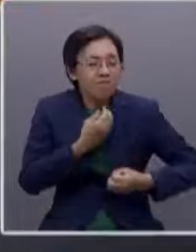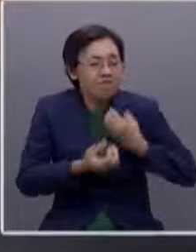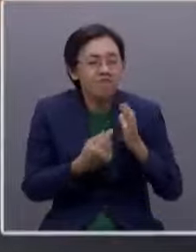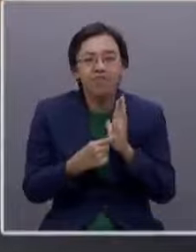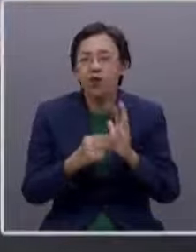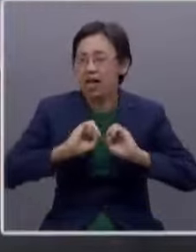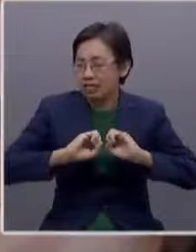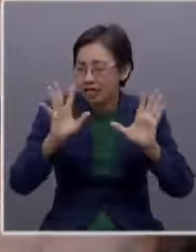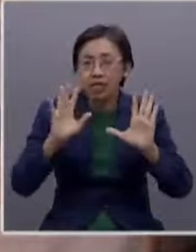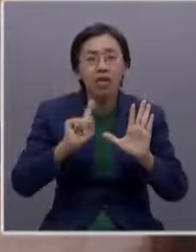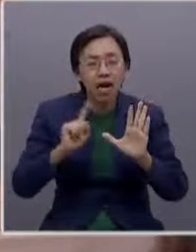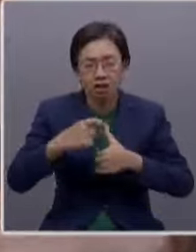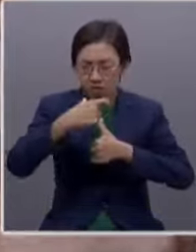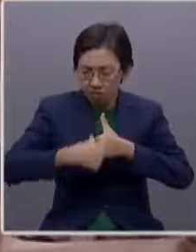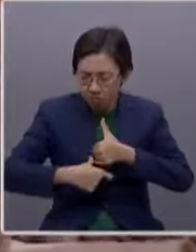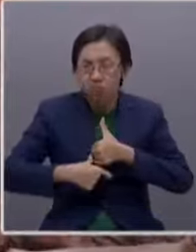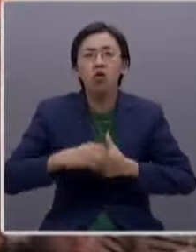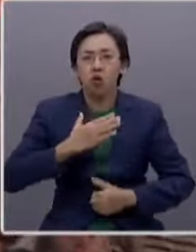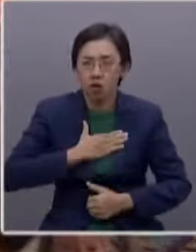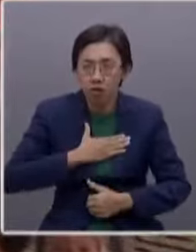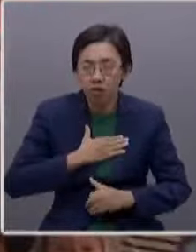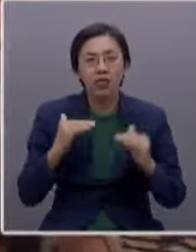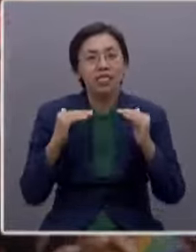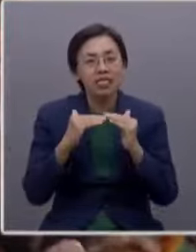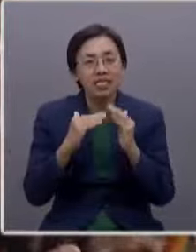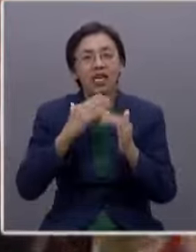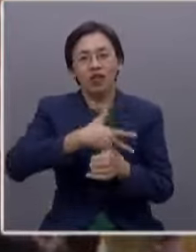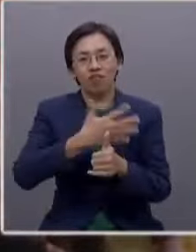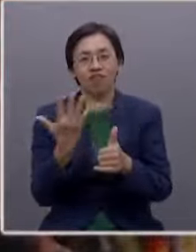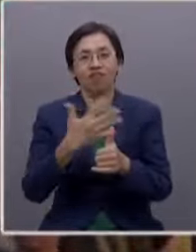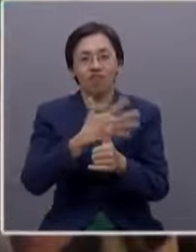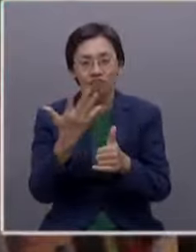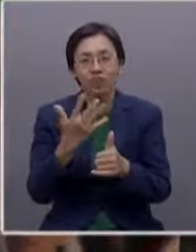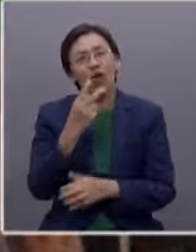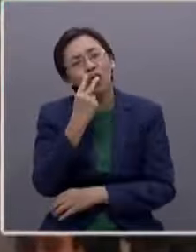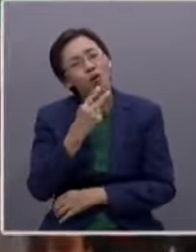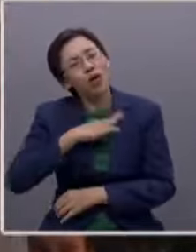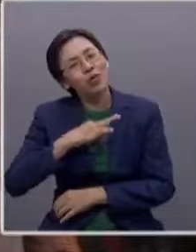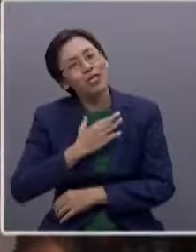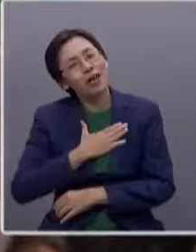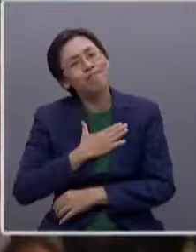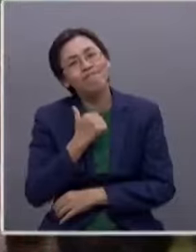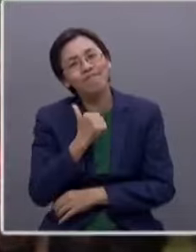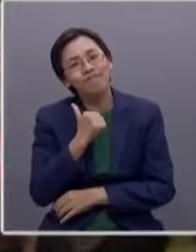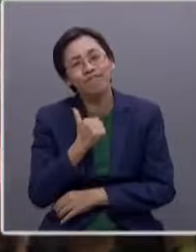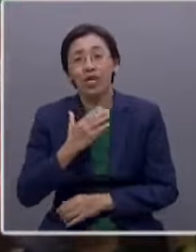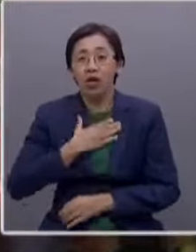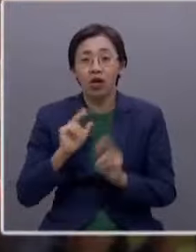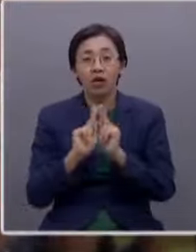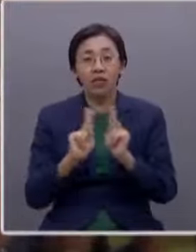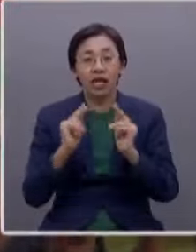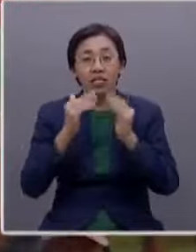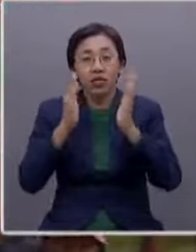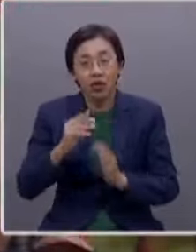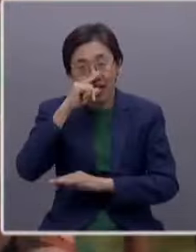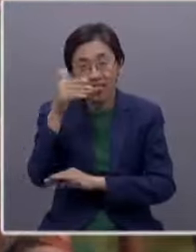เจนถึงเรื่องตัวตนสิทธิของความหลากหลายทางเพศนะคะซึ่งมันเป็นความสวยงามมากๆกสมเองก็สนับสนุนมาโดย